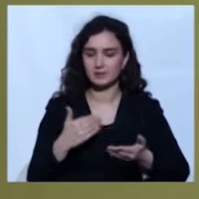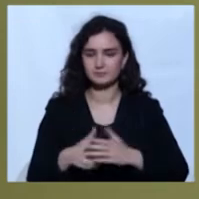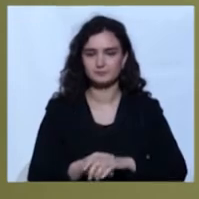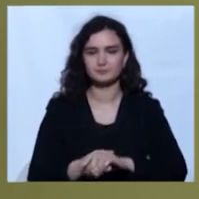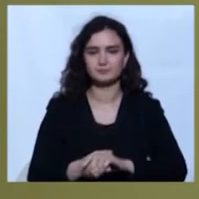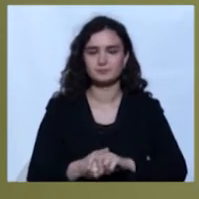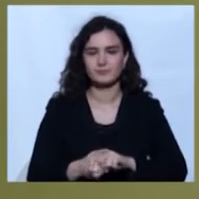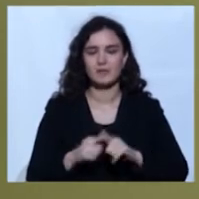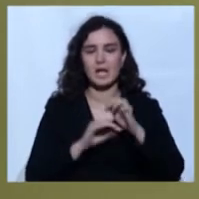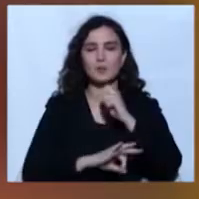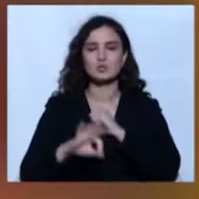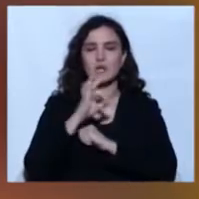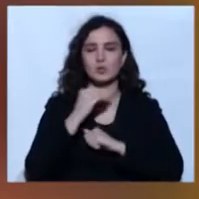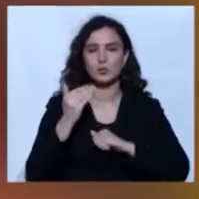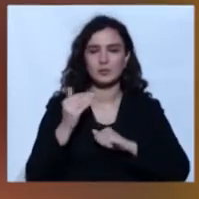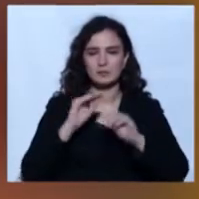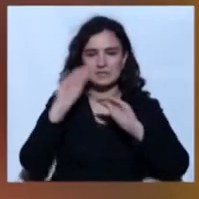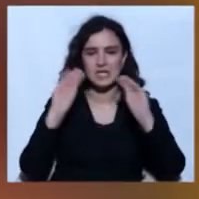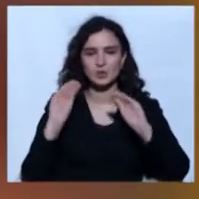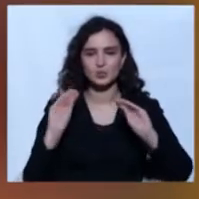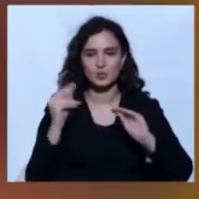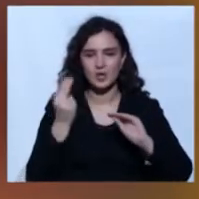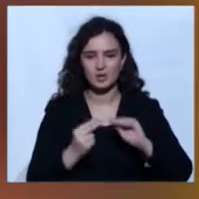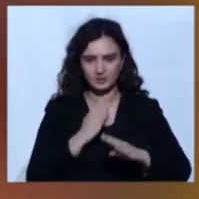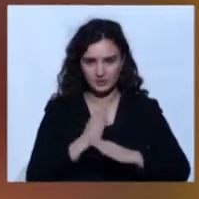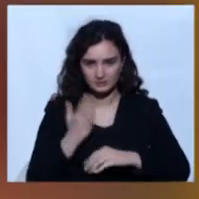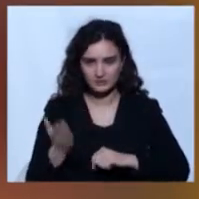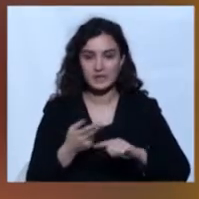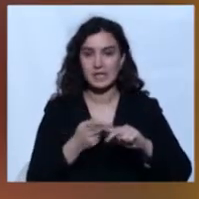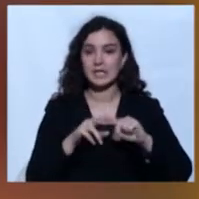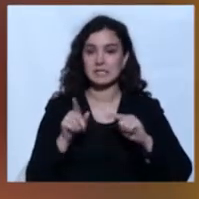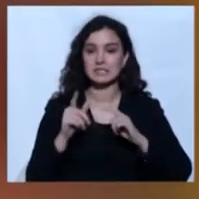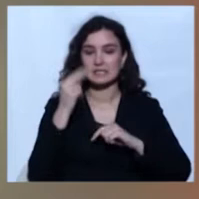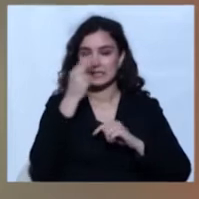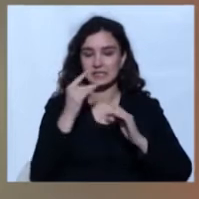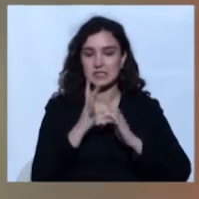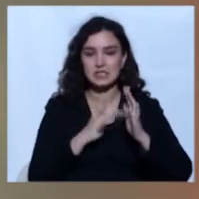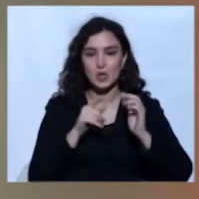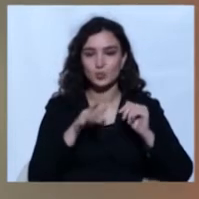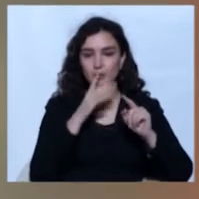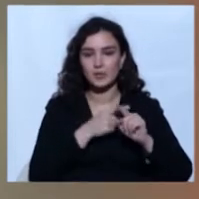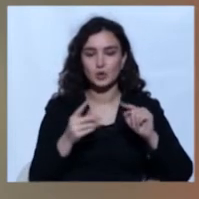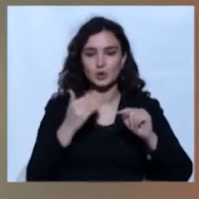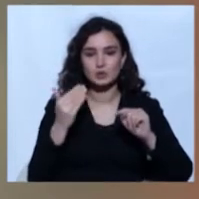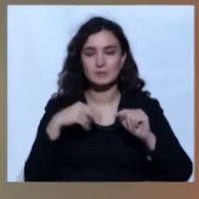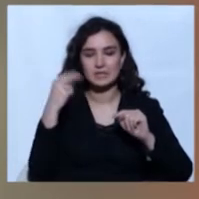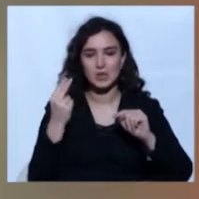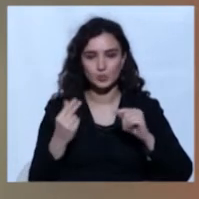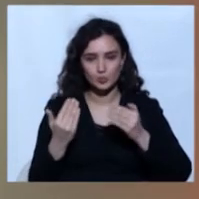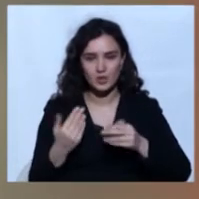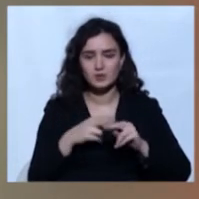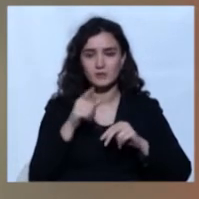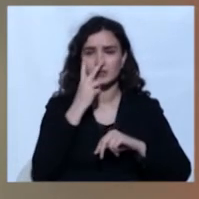შემდეგი ნიმუში აღმოსავლური მინიატურა გახლავთ, ეს კი ქრისტიანული პერიოდის მინიატურა.